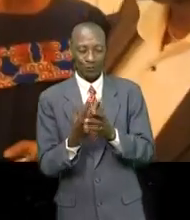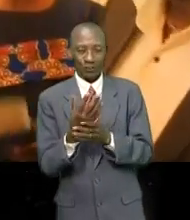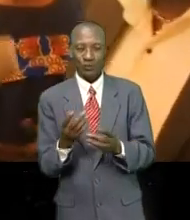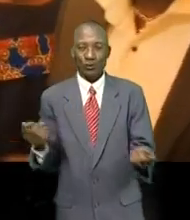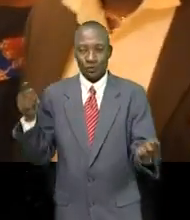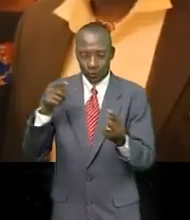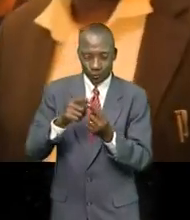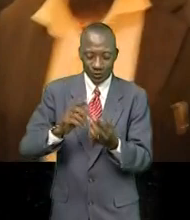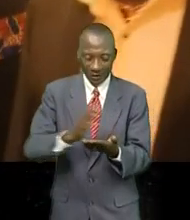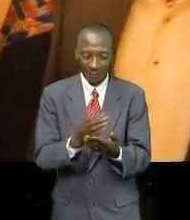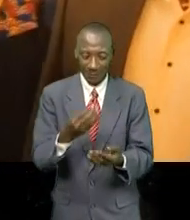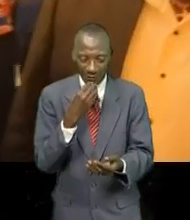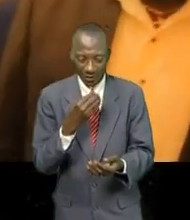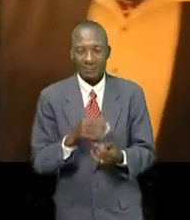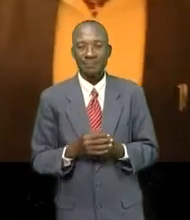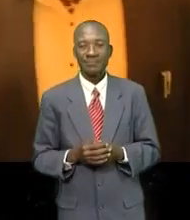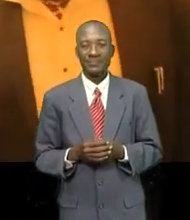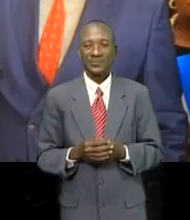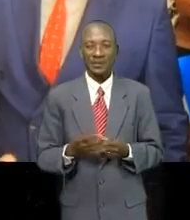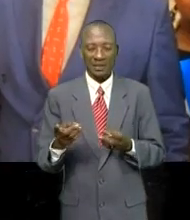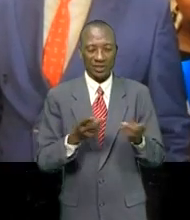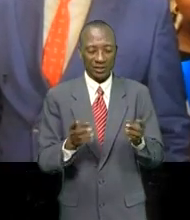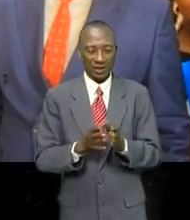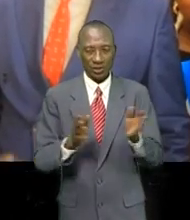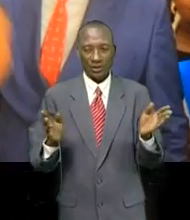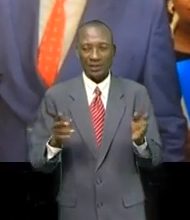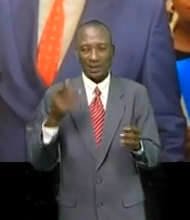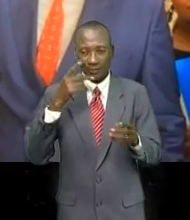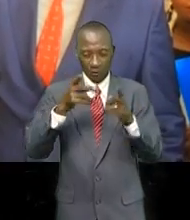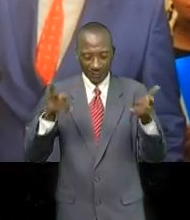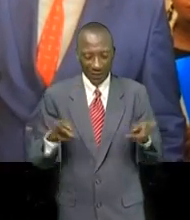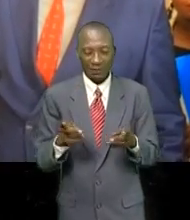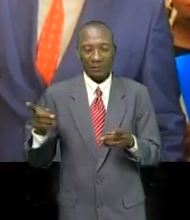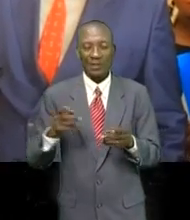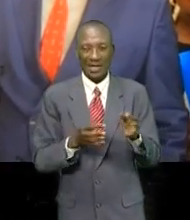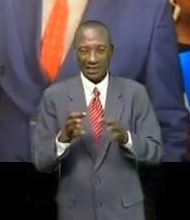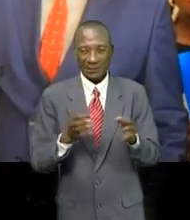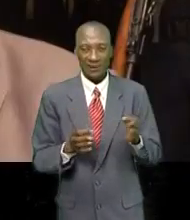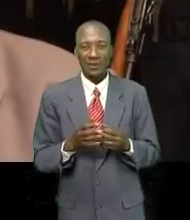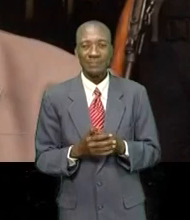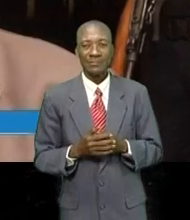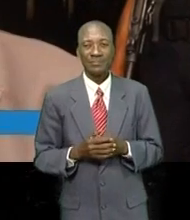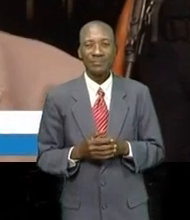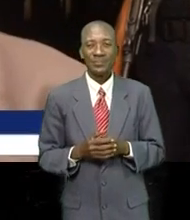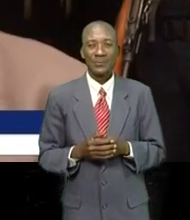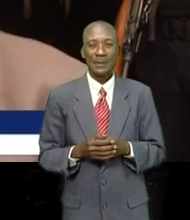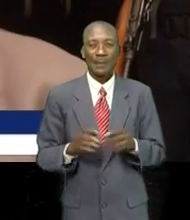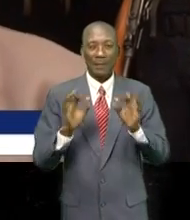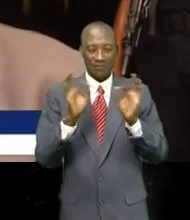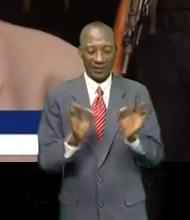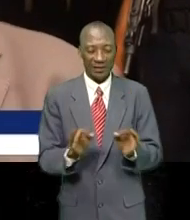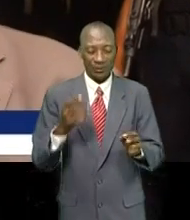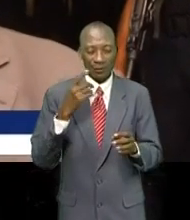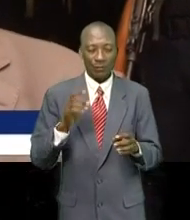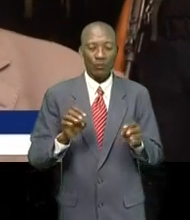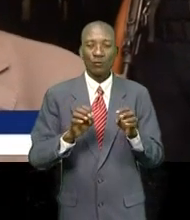visite, le directeur général de l'ONAPAC a souligné les attentes de son institution. Le problème que nous avons avec la Fédération des entreprises du Congo